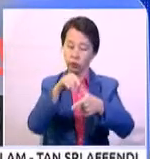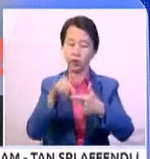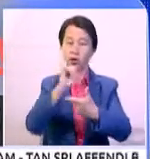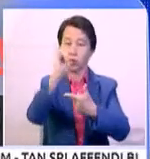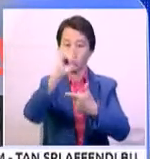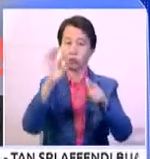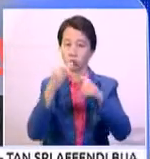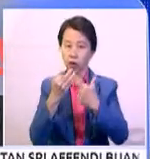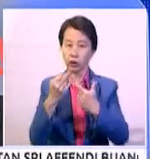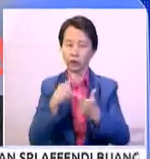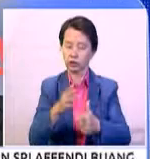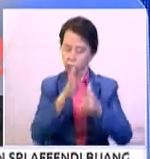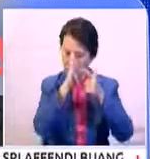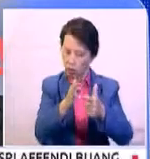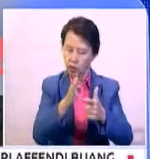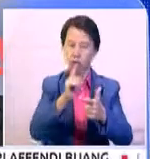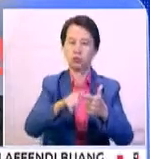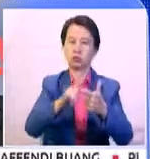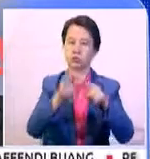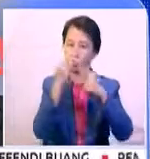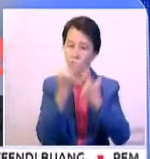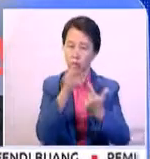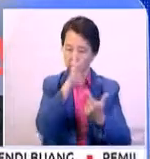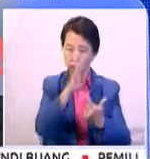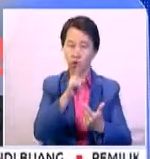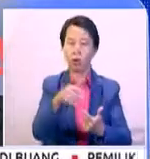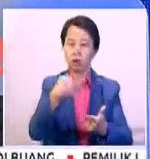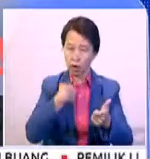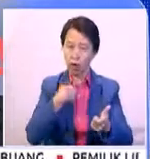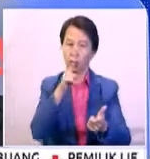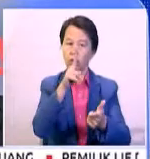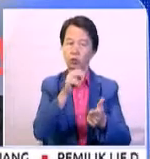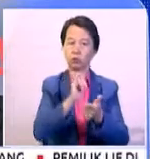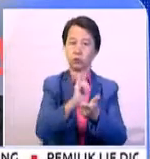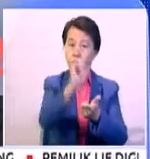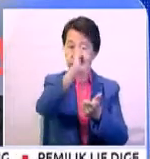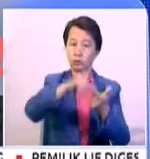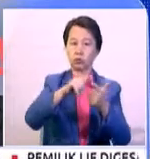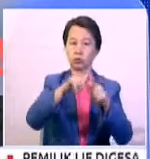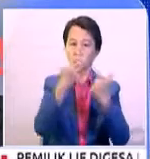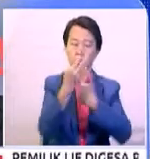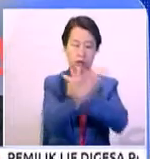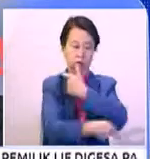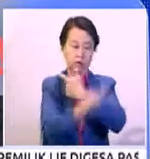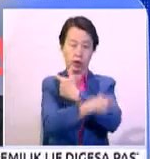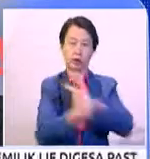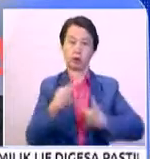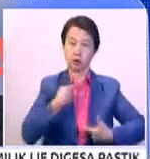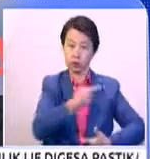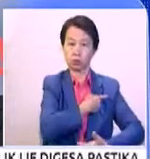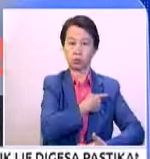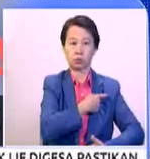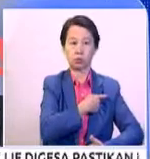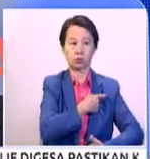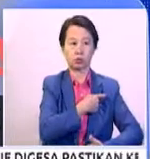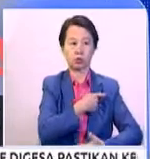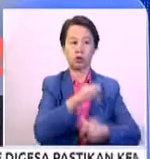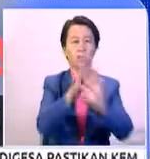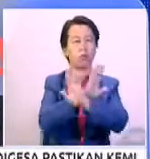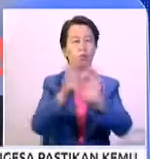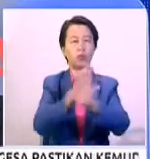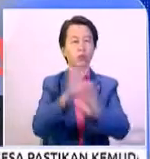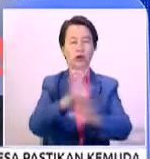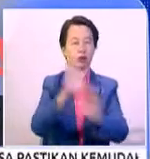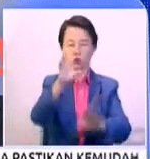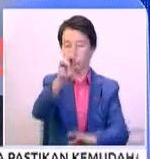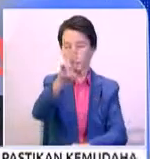bahawa kita mahukan institusi keluarga ini memang adalah satu institusi negara kita. Bukan kita